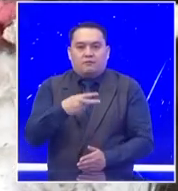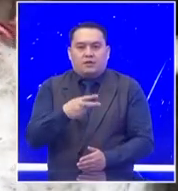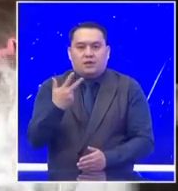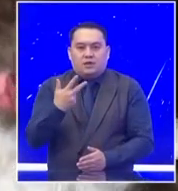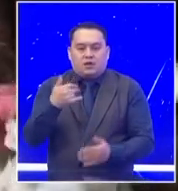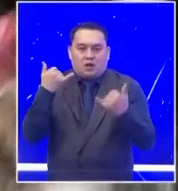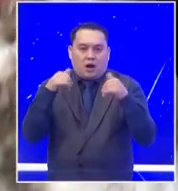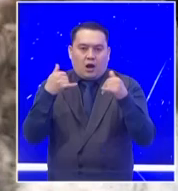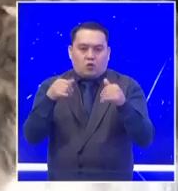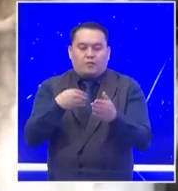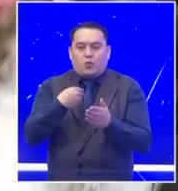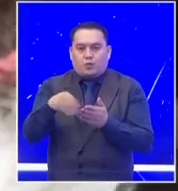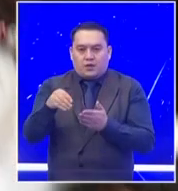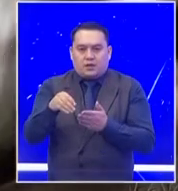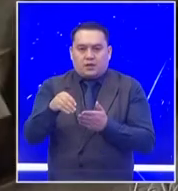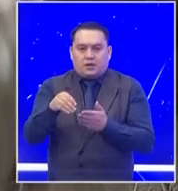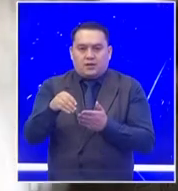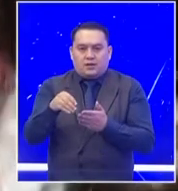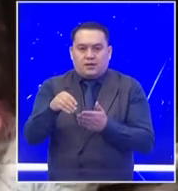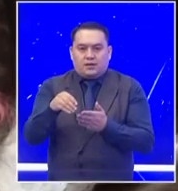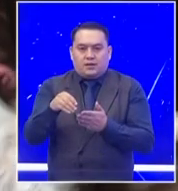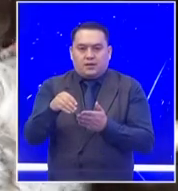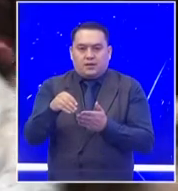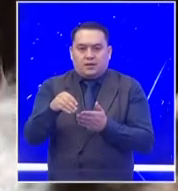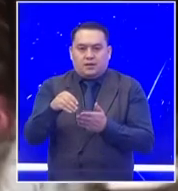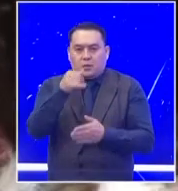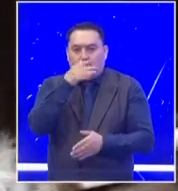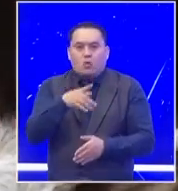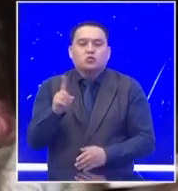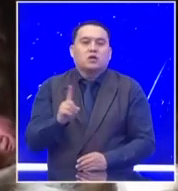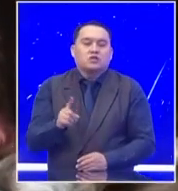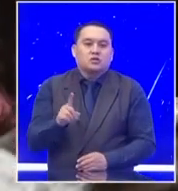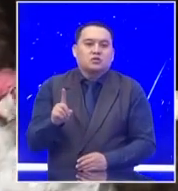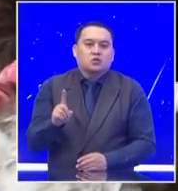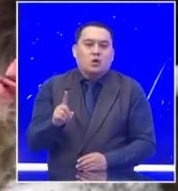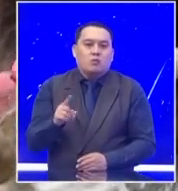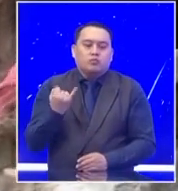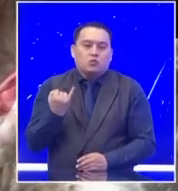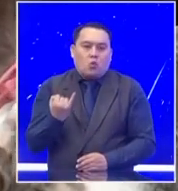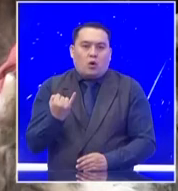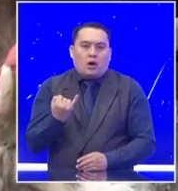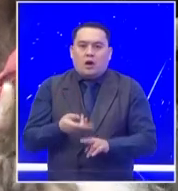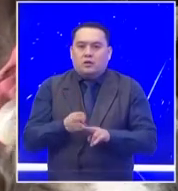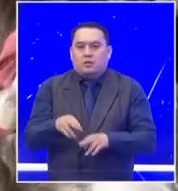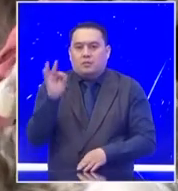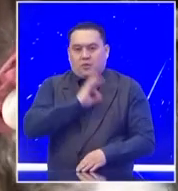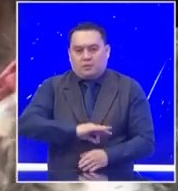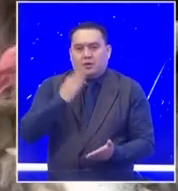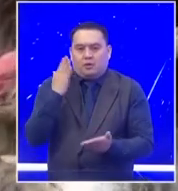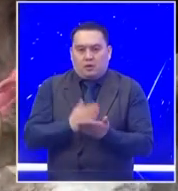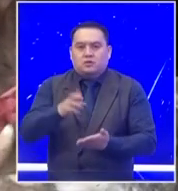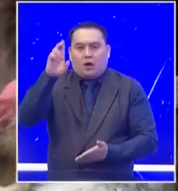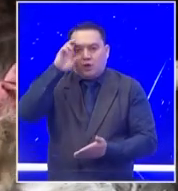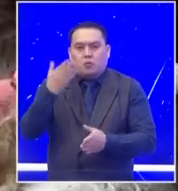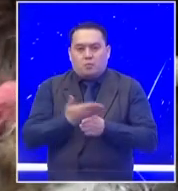взял. Ну, не могу сказать плохо. Это очень хорошо.